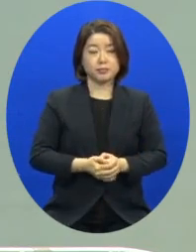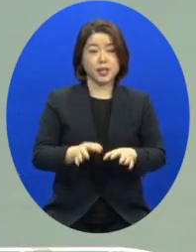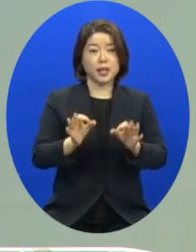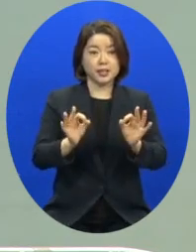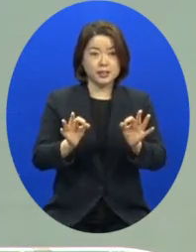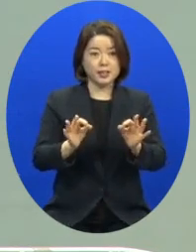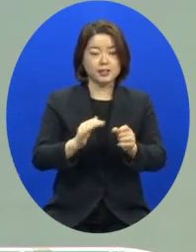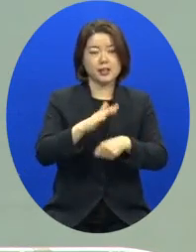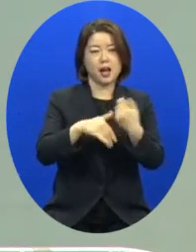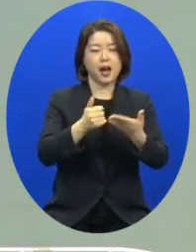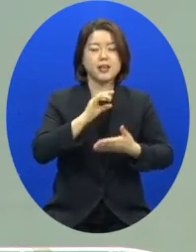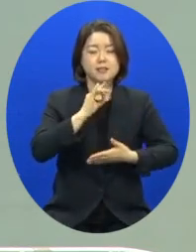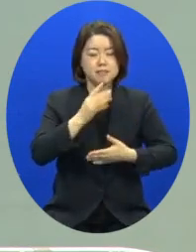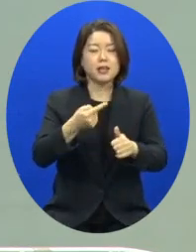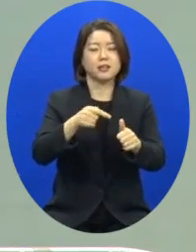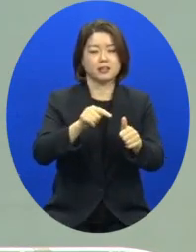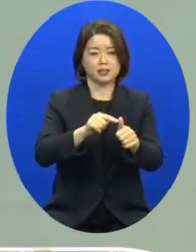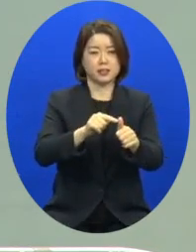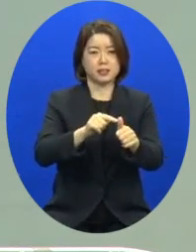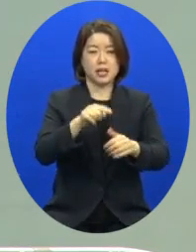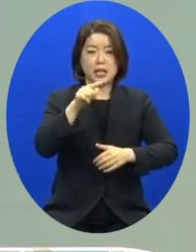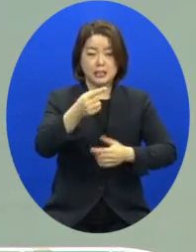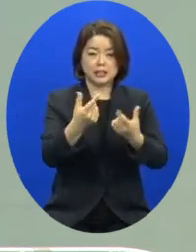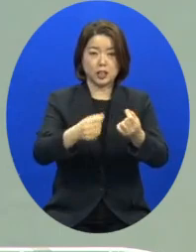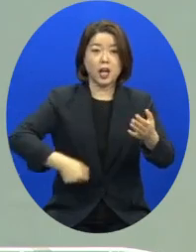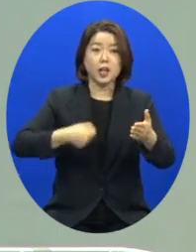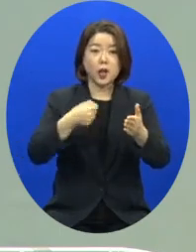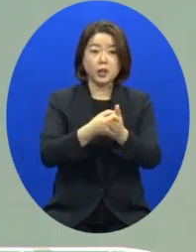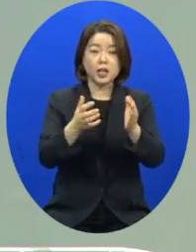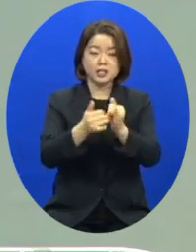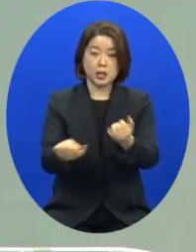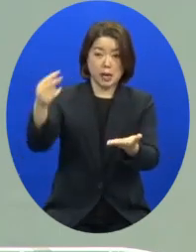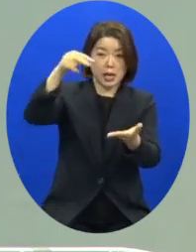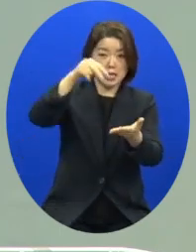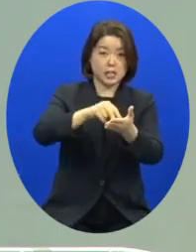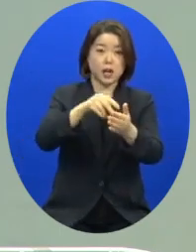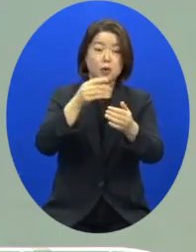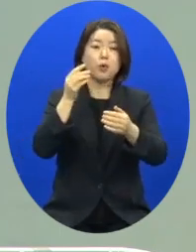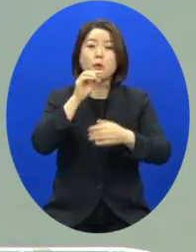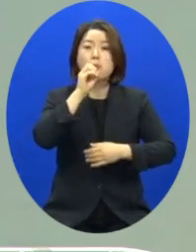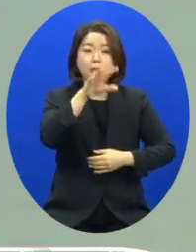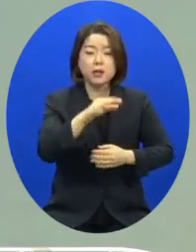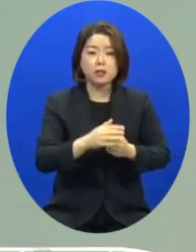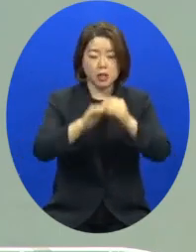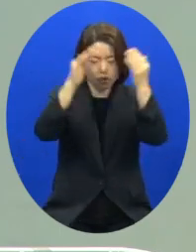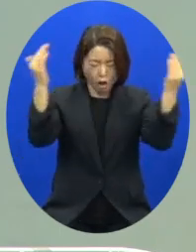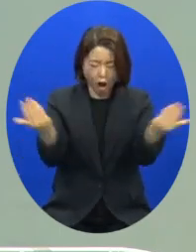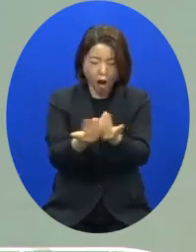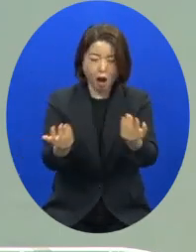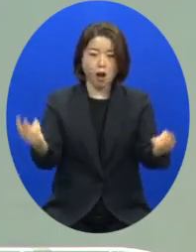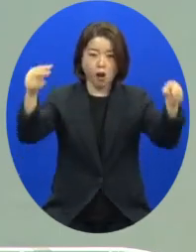이제는 하나님만 의지하겠습니다. 그렇게 결단하시는 분 일어나라 그랬더니 다 일어나더라.